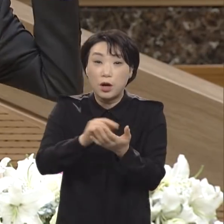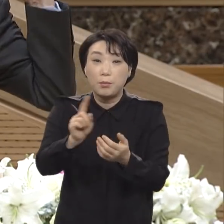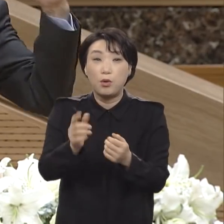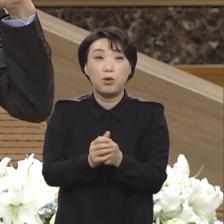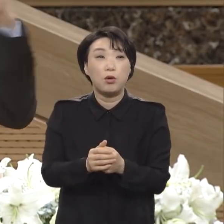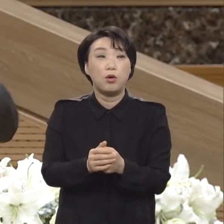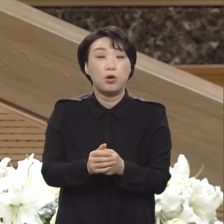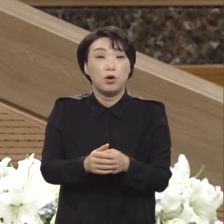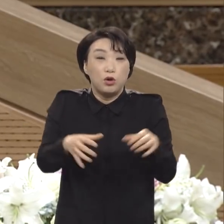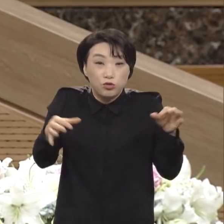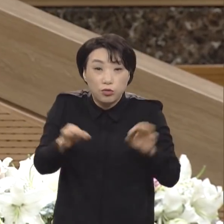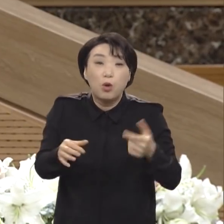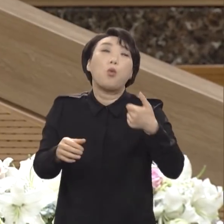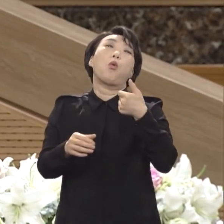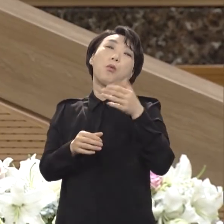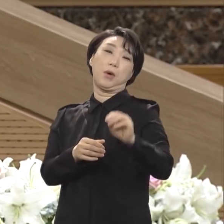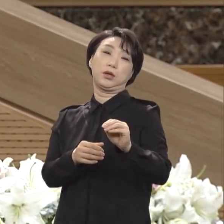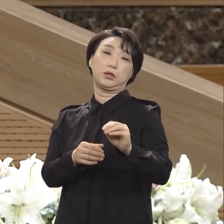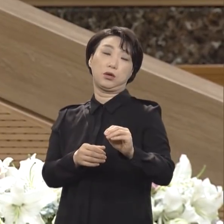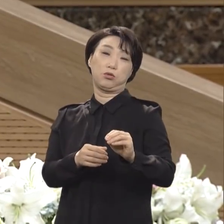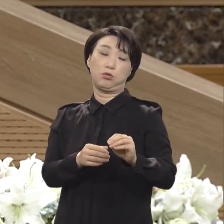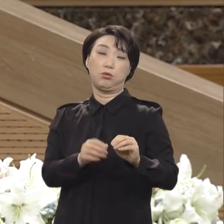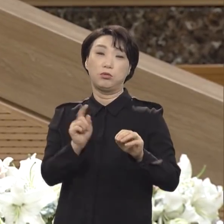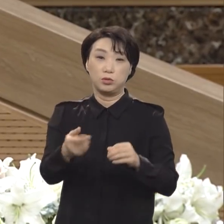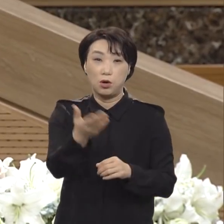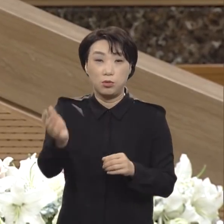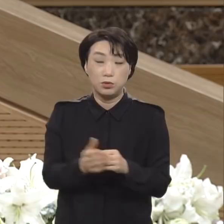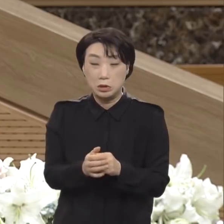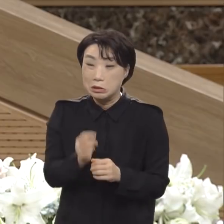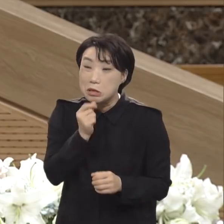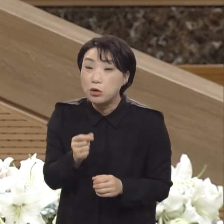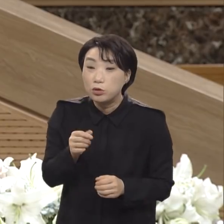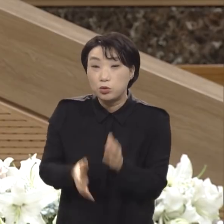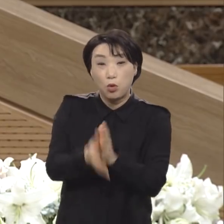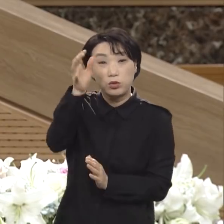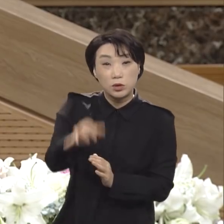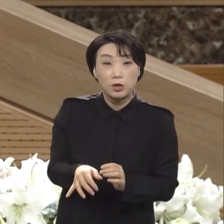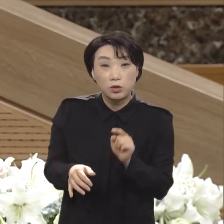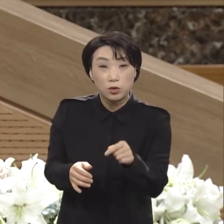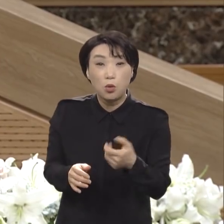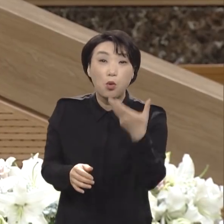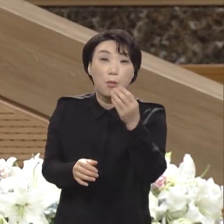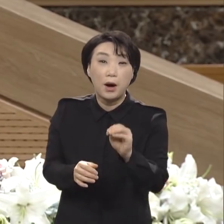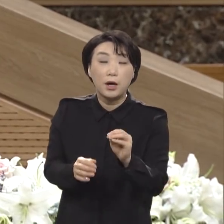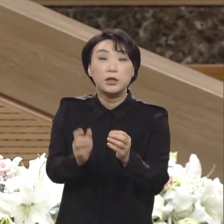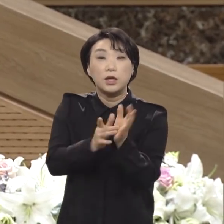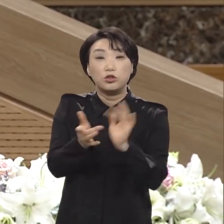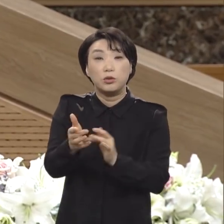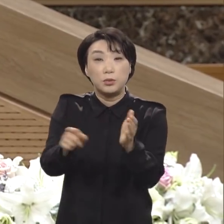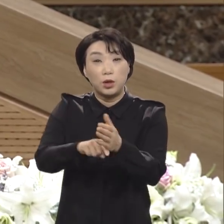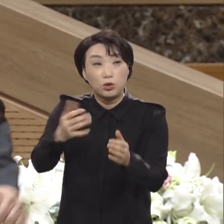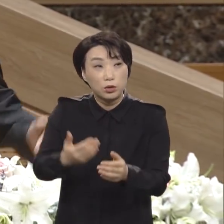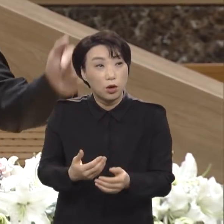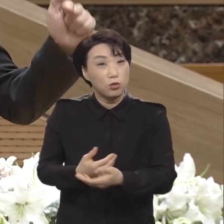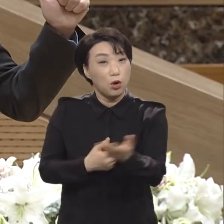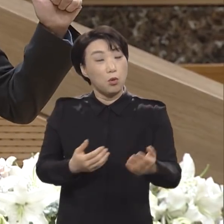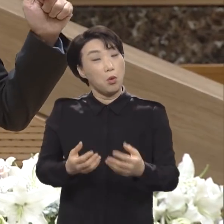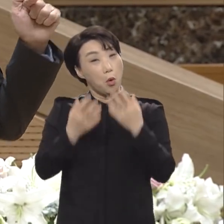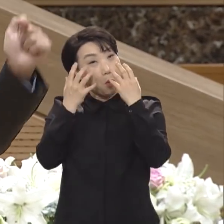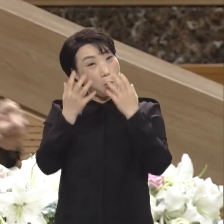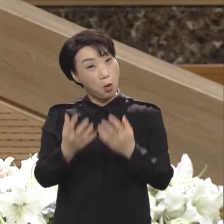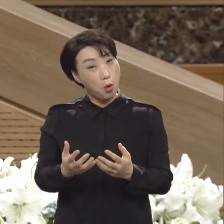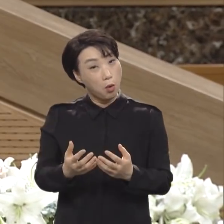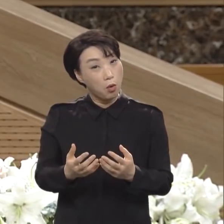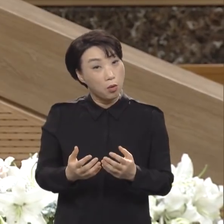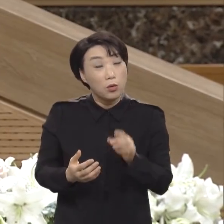의하면 5만 명이죠. 5만 명. 그 죽은 도시에서 5만 명이 됐다는 것은 어마어마한